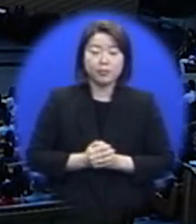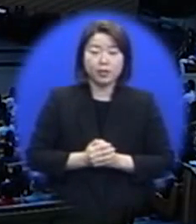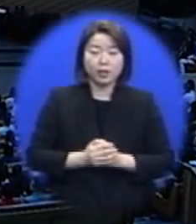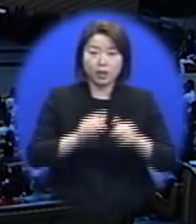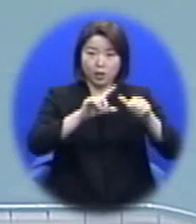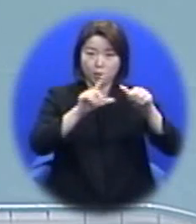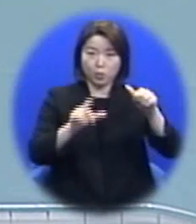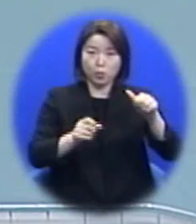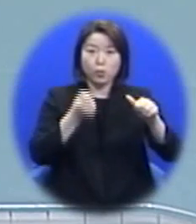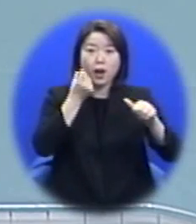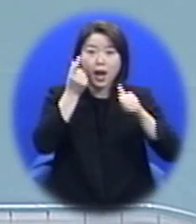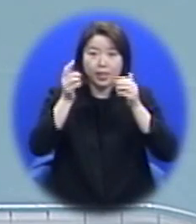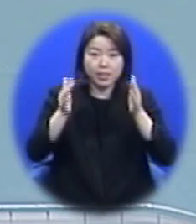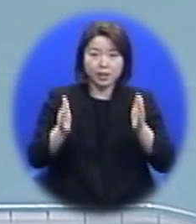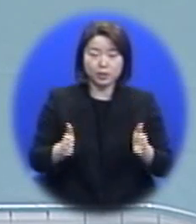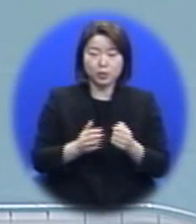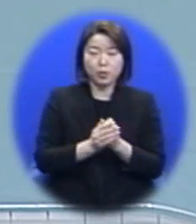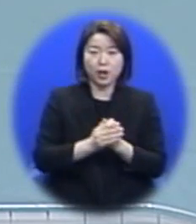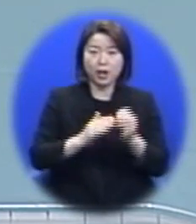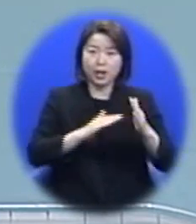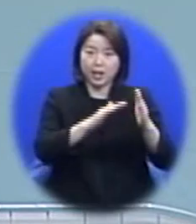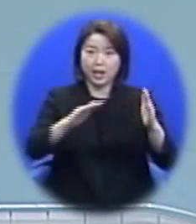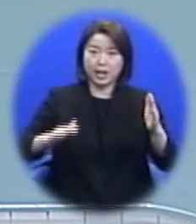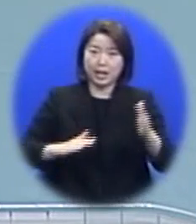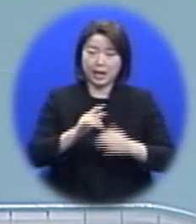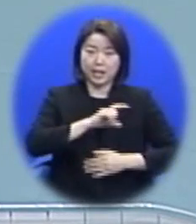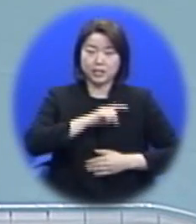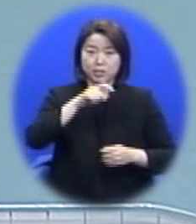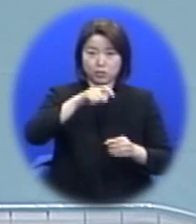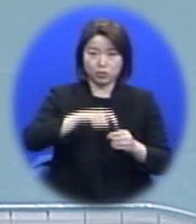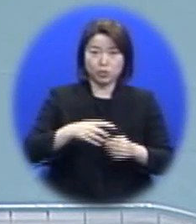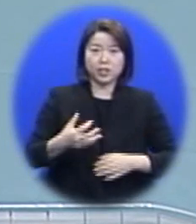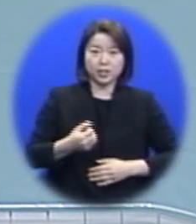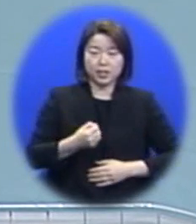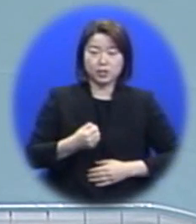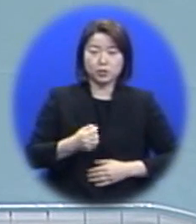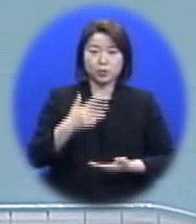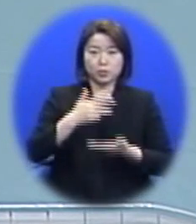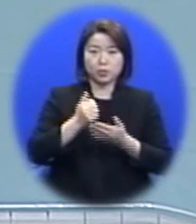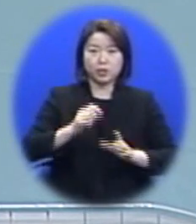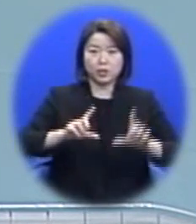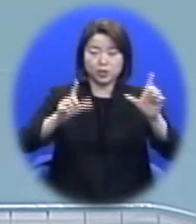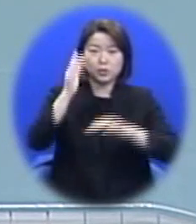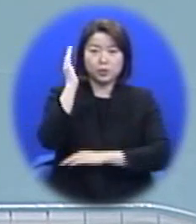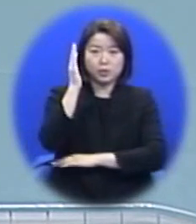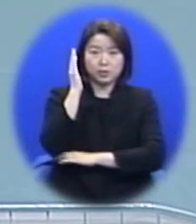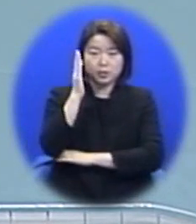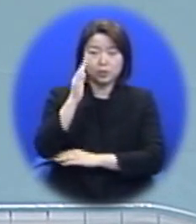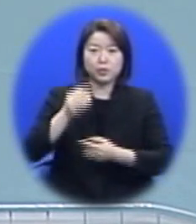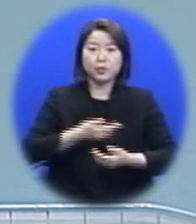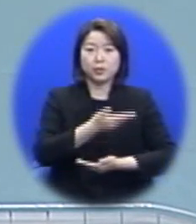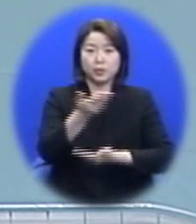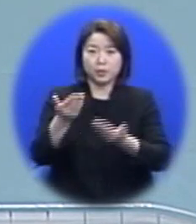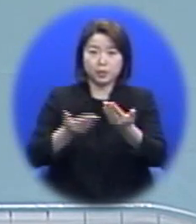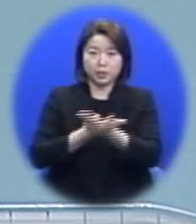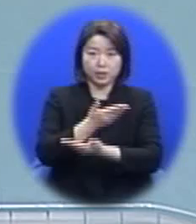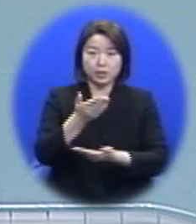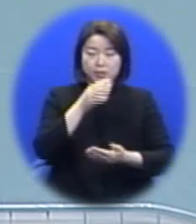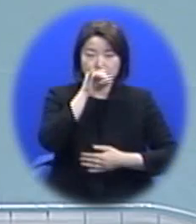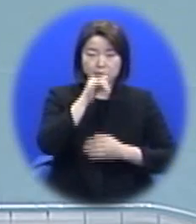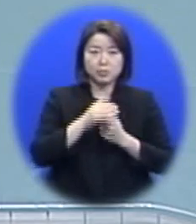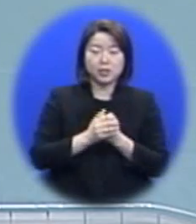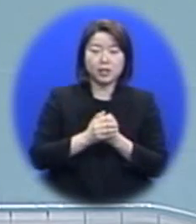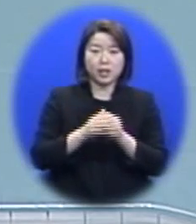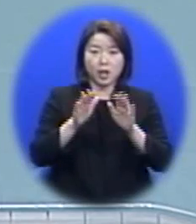올 한 달 동안 가정을 주제로 주일 설교를 여러분들과 함께 나누었습니다. 오늘은 그